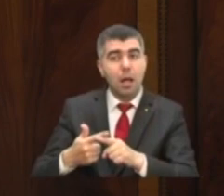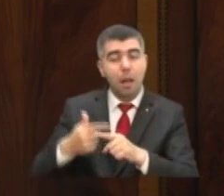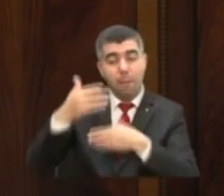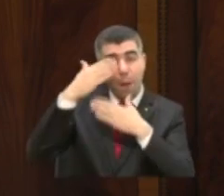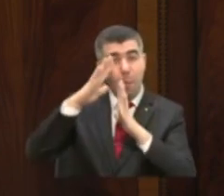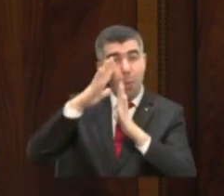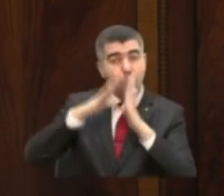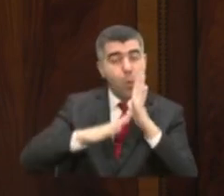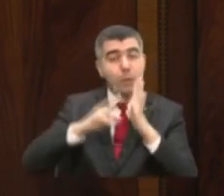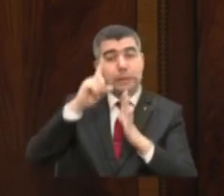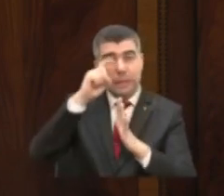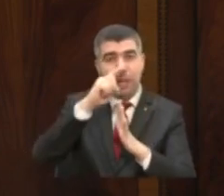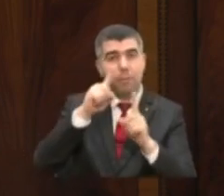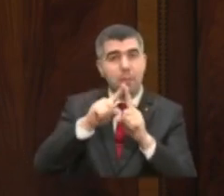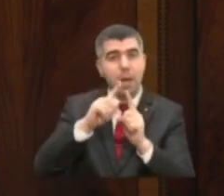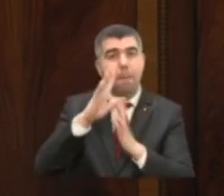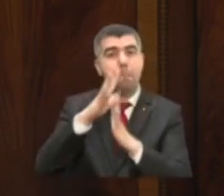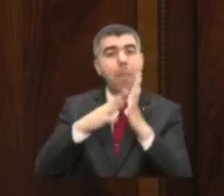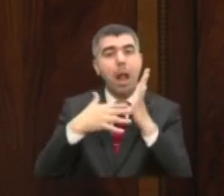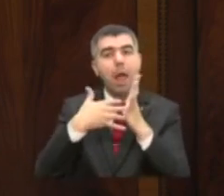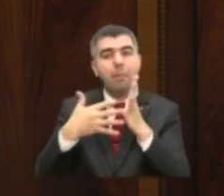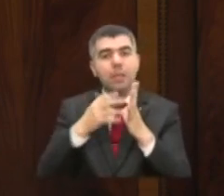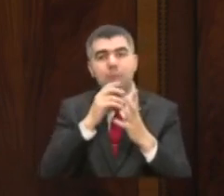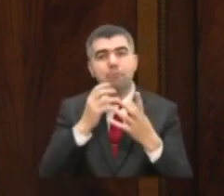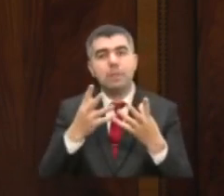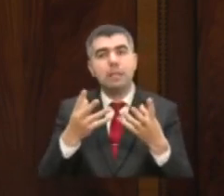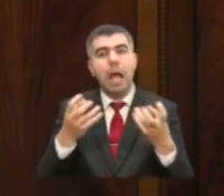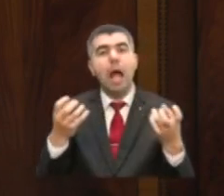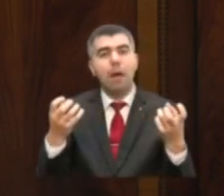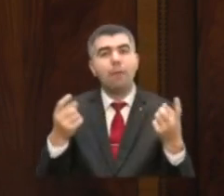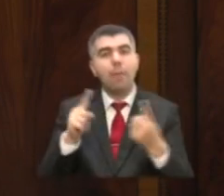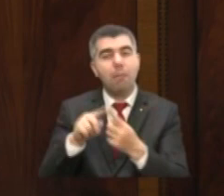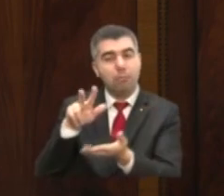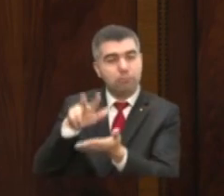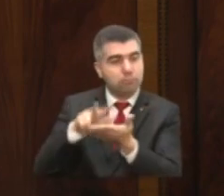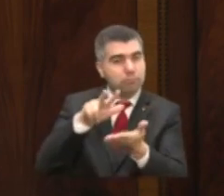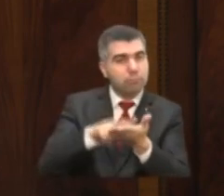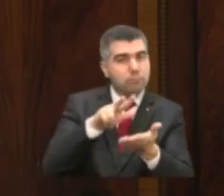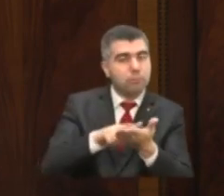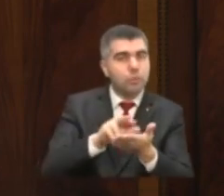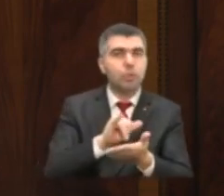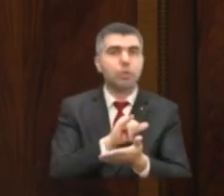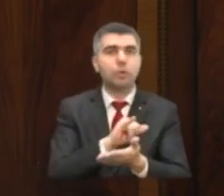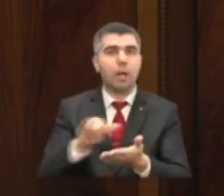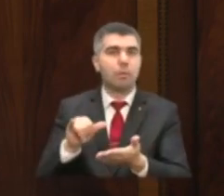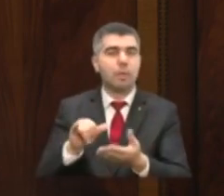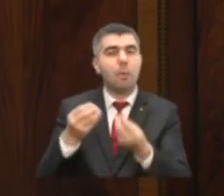عدد كبير من البرامج لا تنفذ، واللي تيتنفذ فيها ينفذ بشكل سيء جدا.